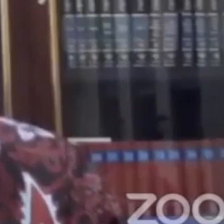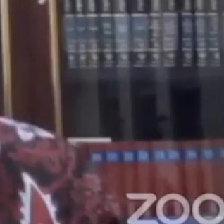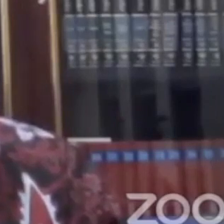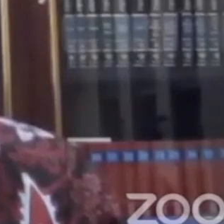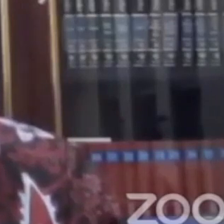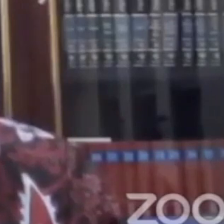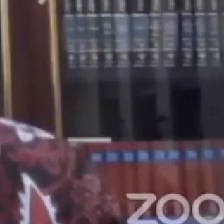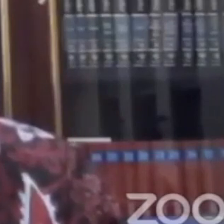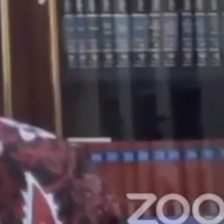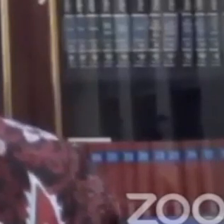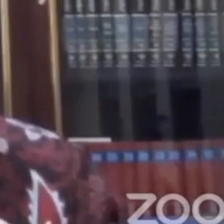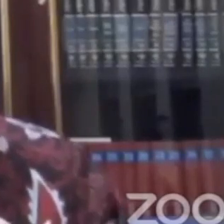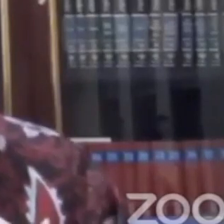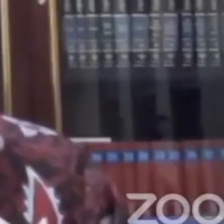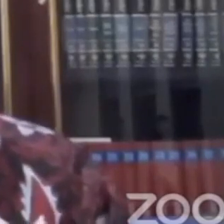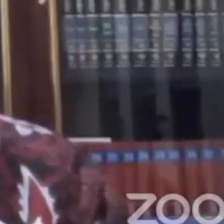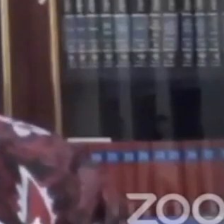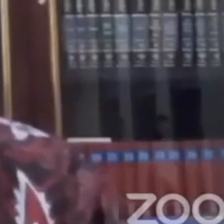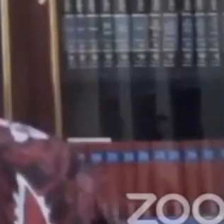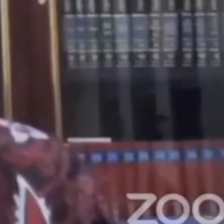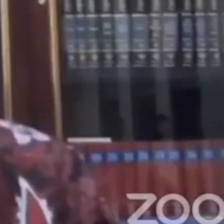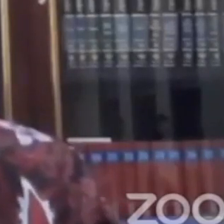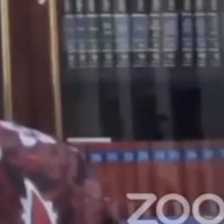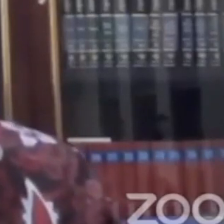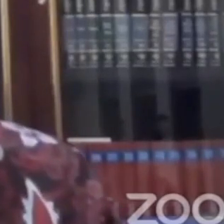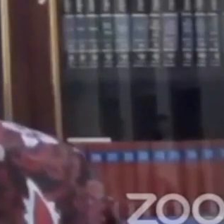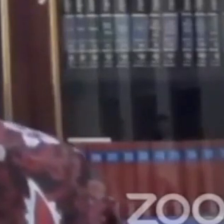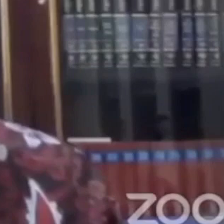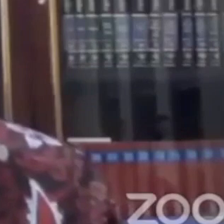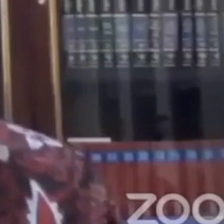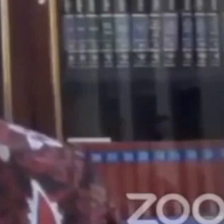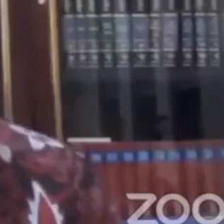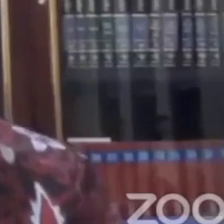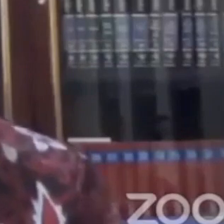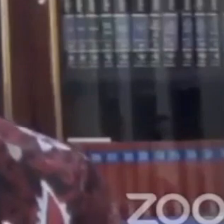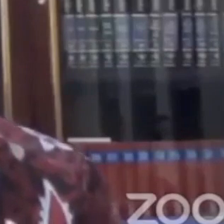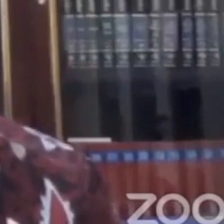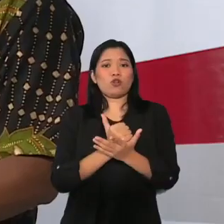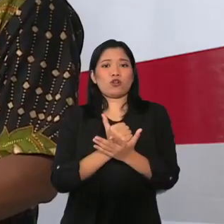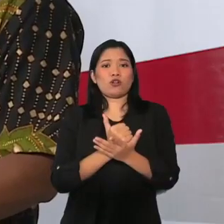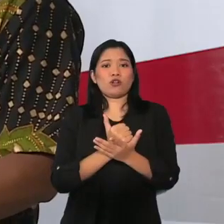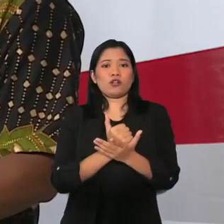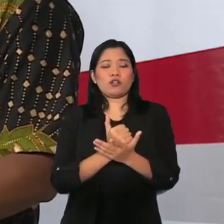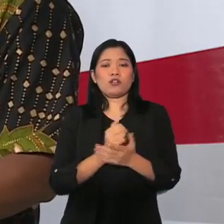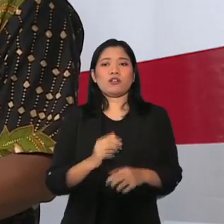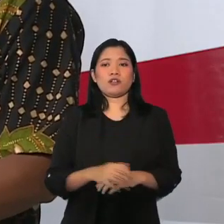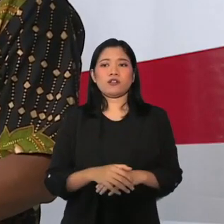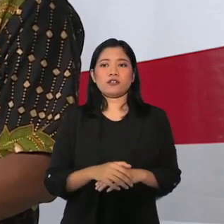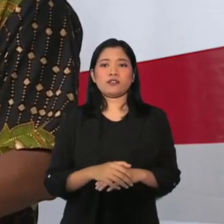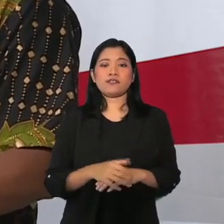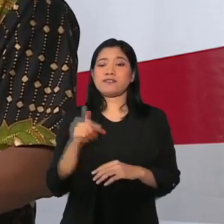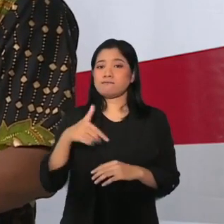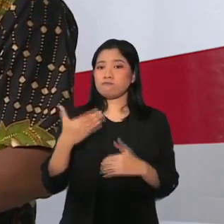kultur ini penting dari budaya masyarakat masih menaruh perhatian yang tinggi terhadap siaran pers yang dilakukan